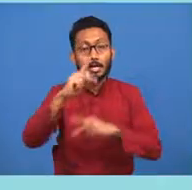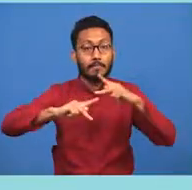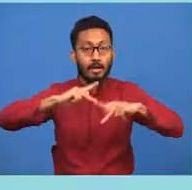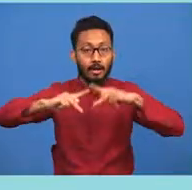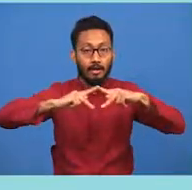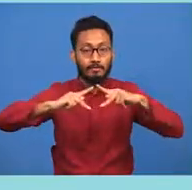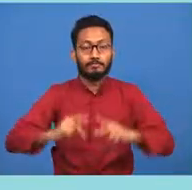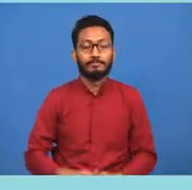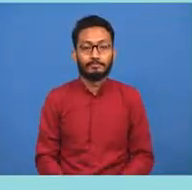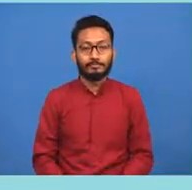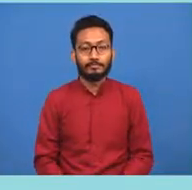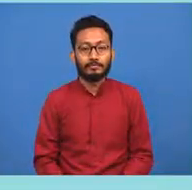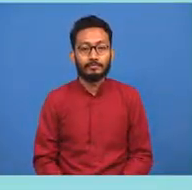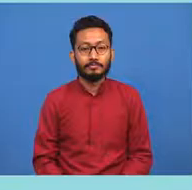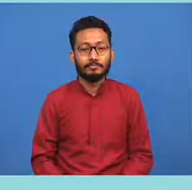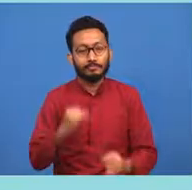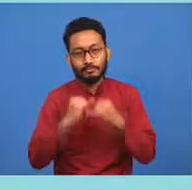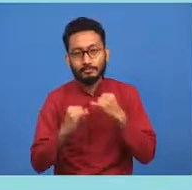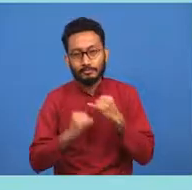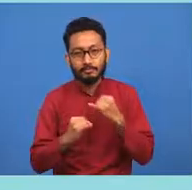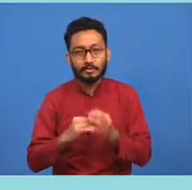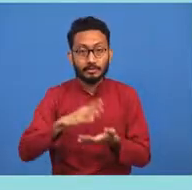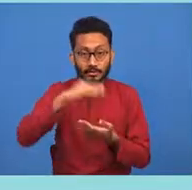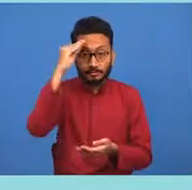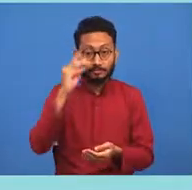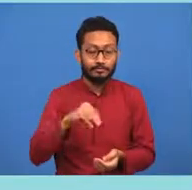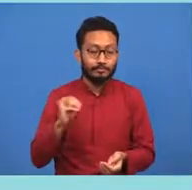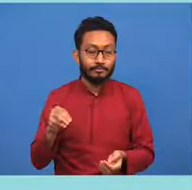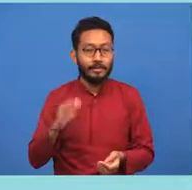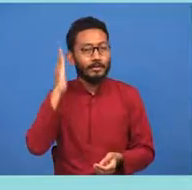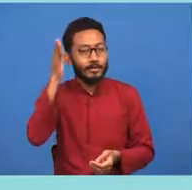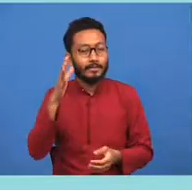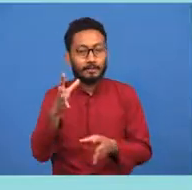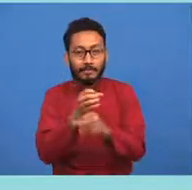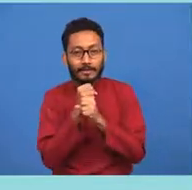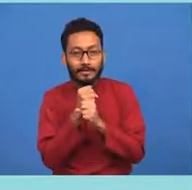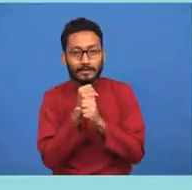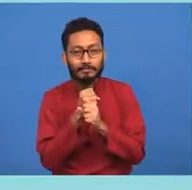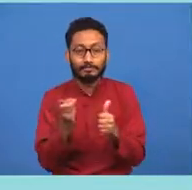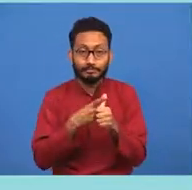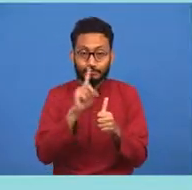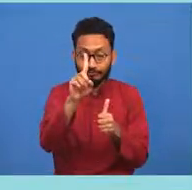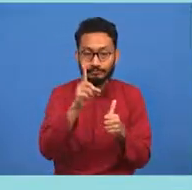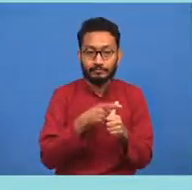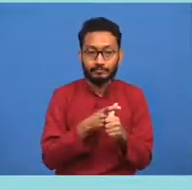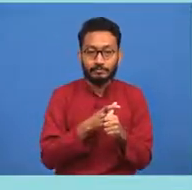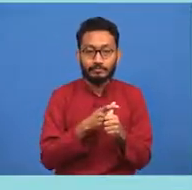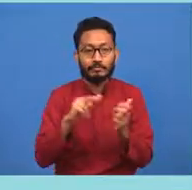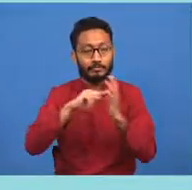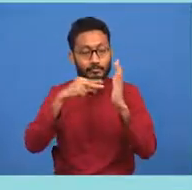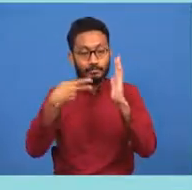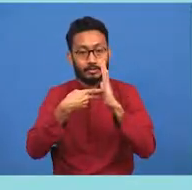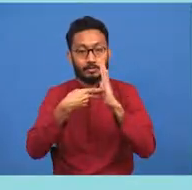Di akhir pembelajaran ini, murid-murid akan dapat pertama, menyatakan maksud haba